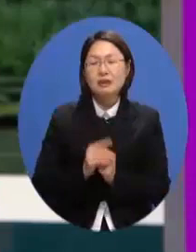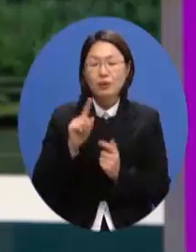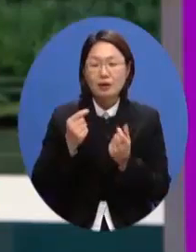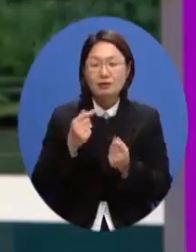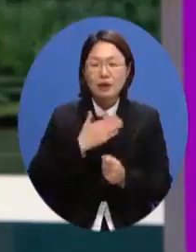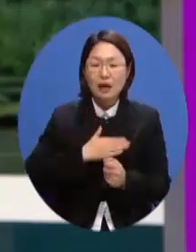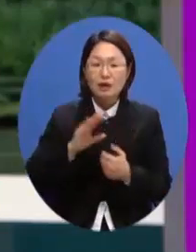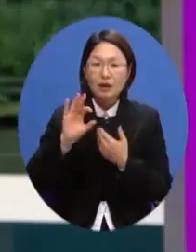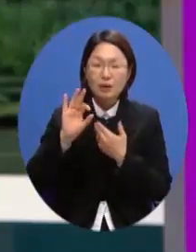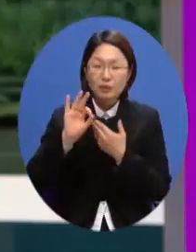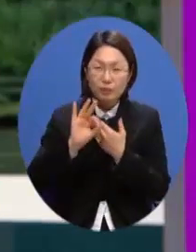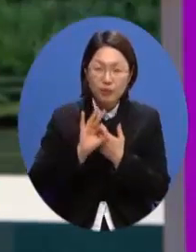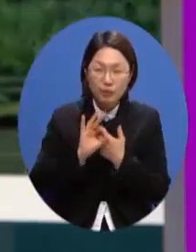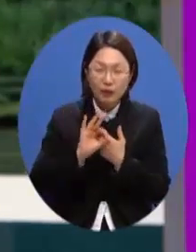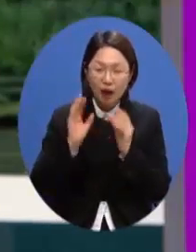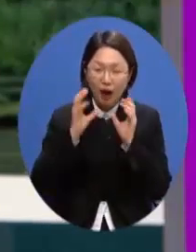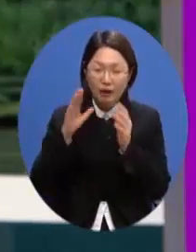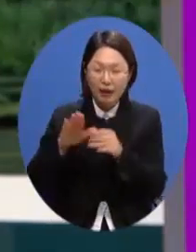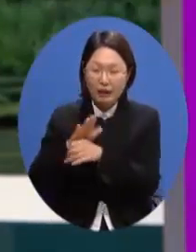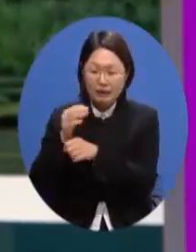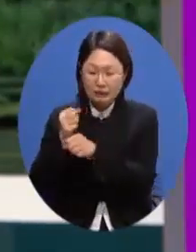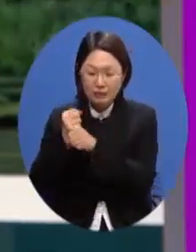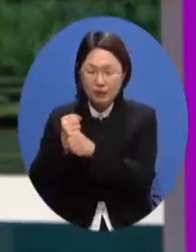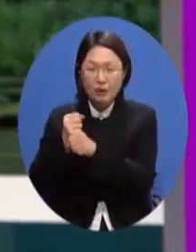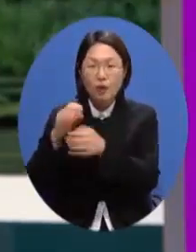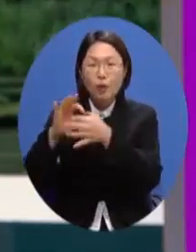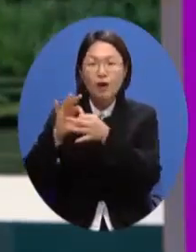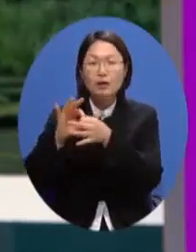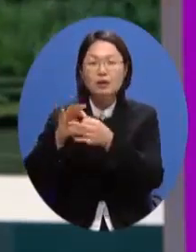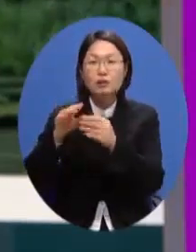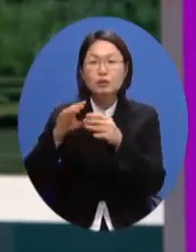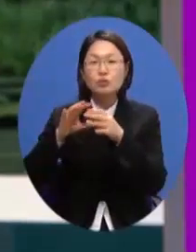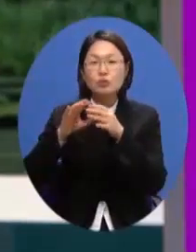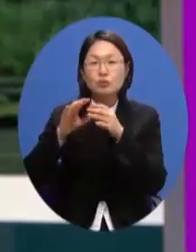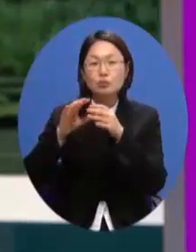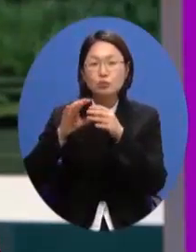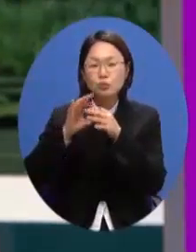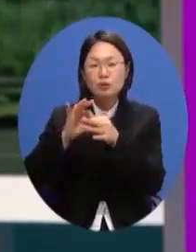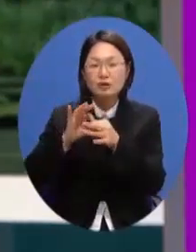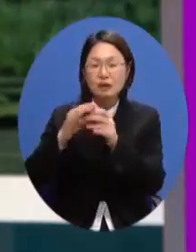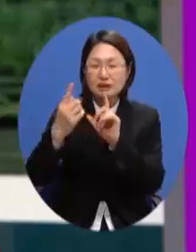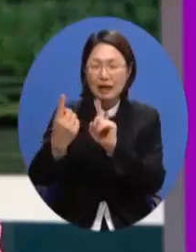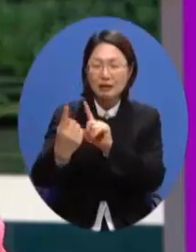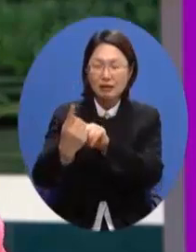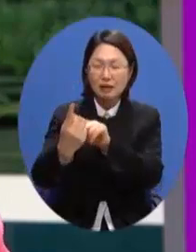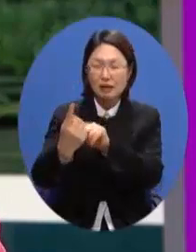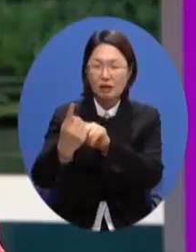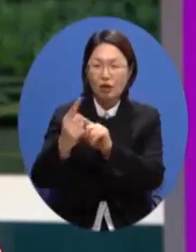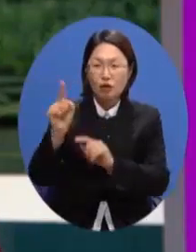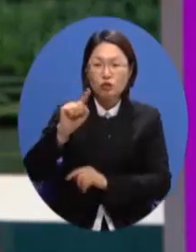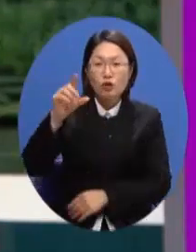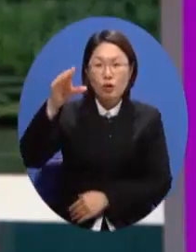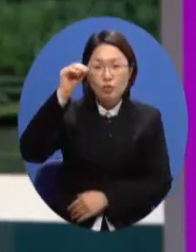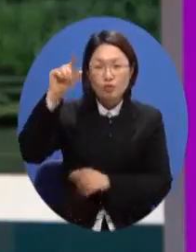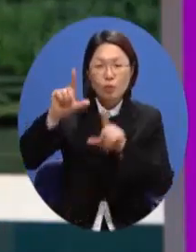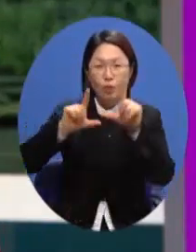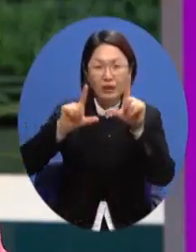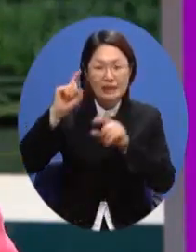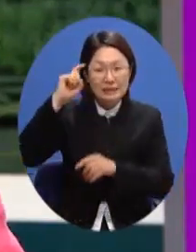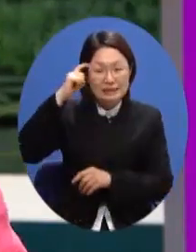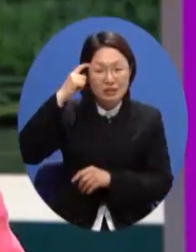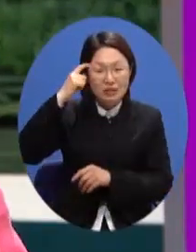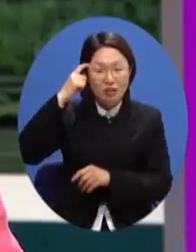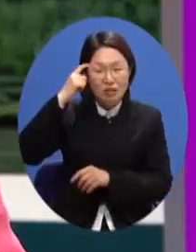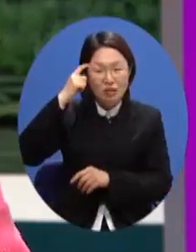되는 아이가 애착관계를 통해서 상대, 타인에 대해서 어떠한 모델, 인지적인 표상을 갖게 되고